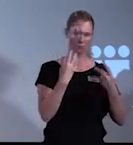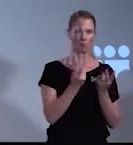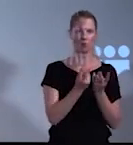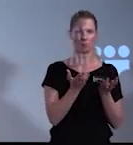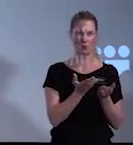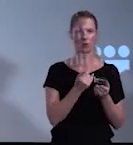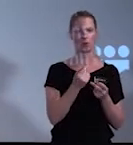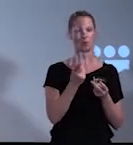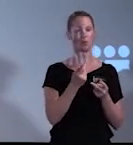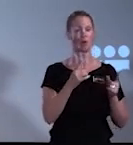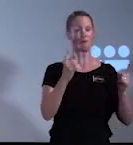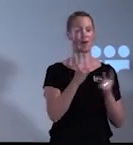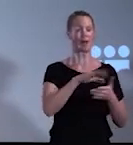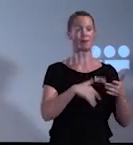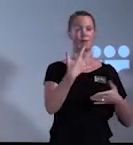som visar färre än